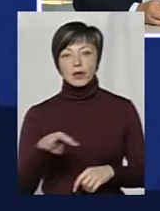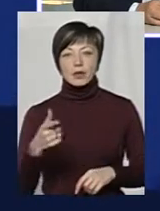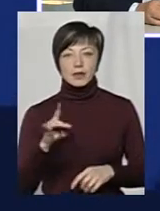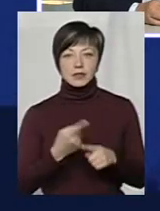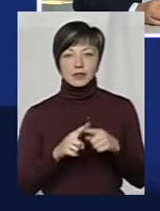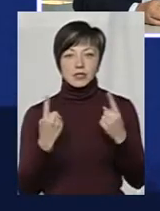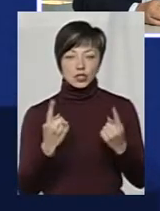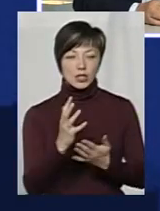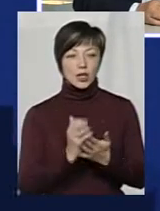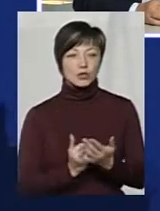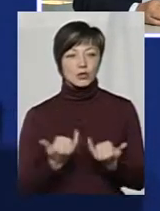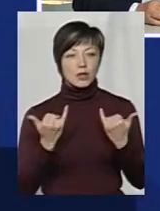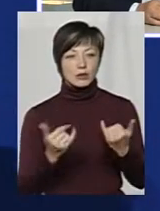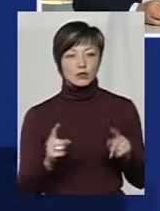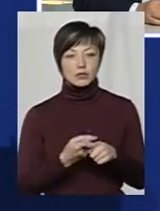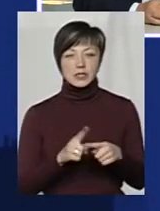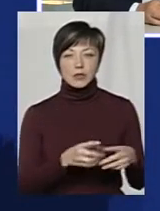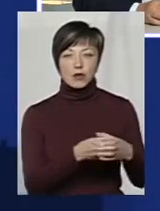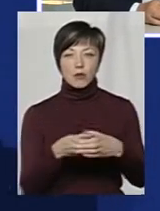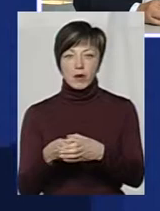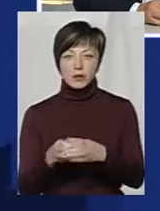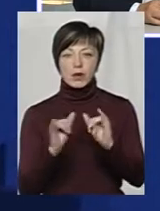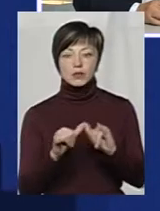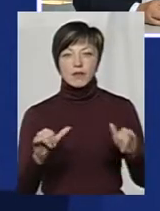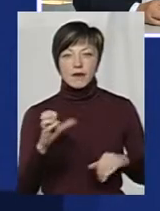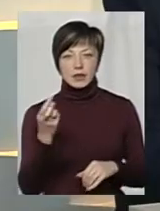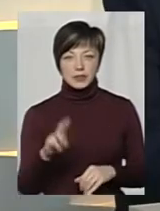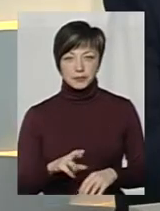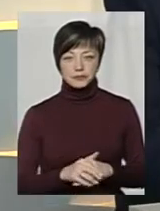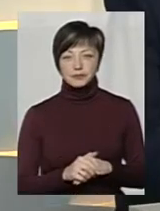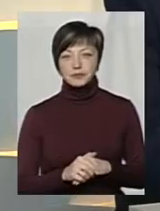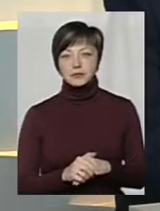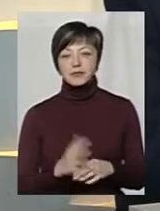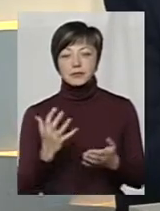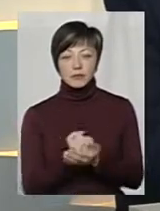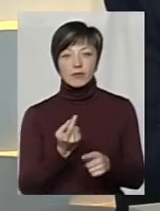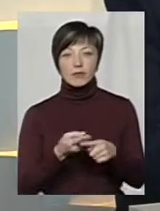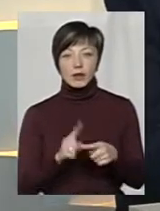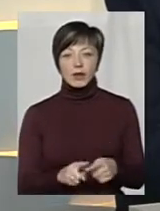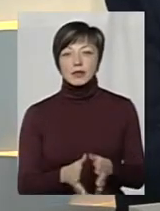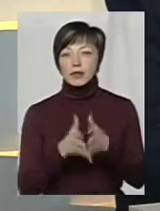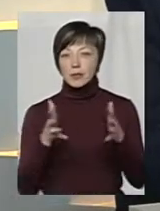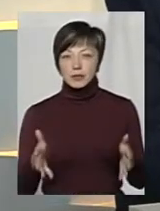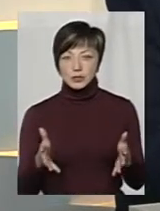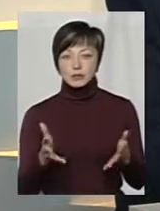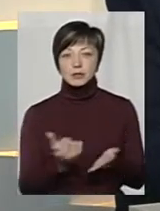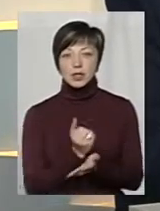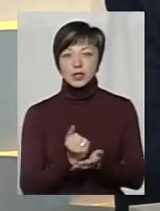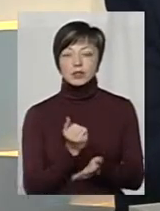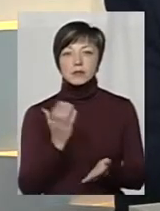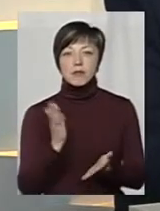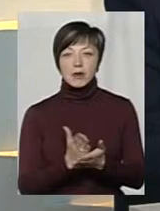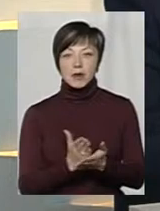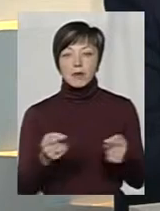це значний ресурс для того, щоб ці громади розвивалися. Виходячи з цього, ми найбільший приріст доходів